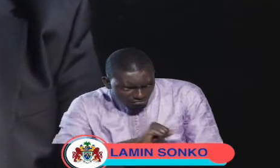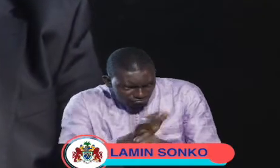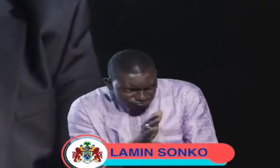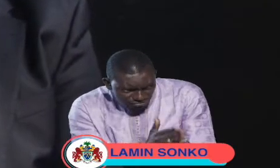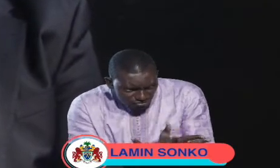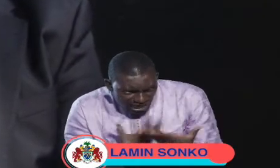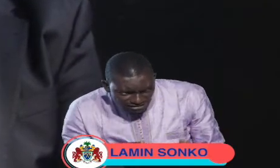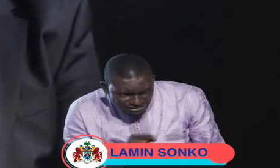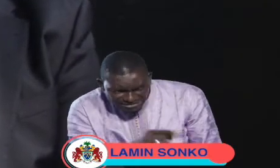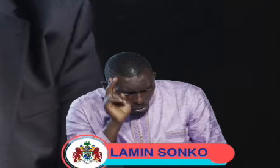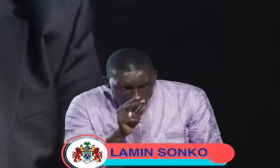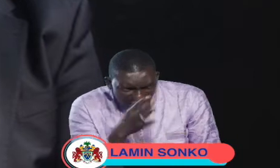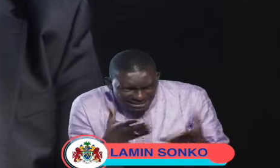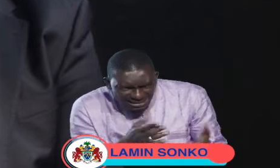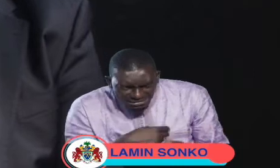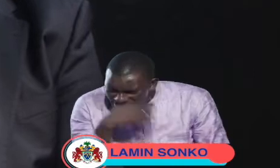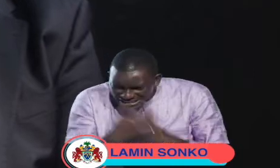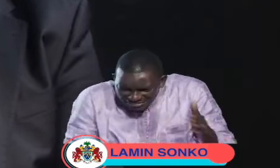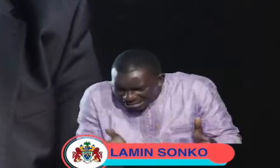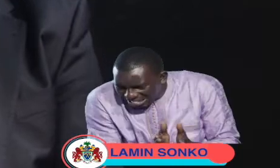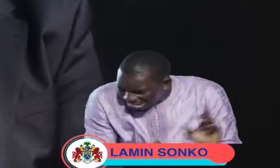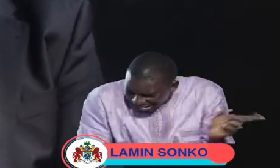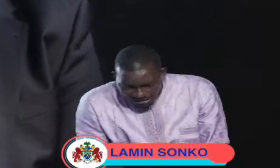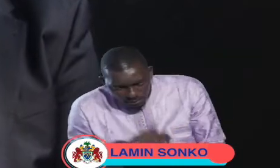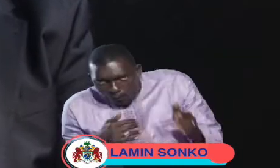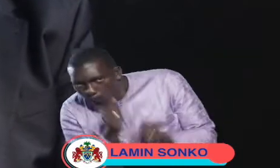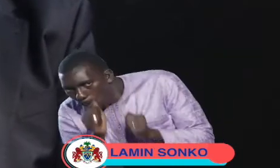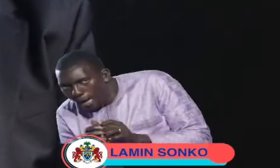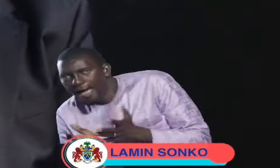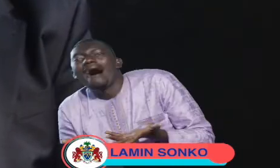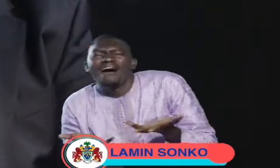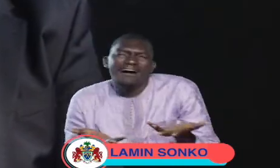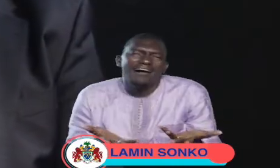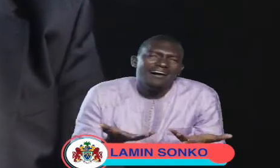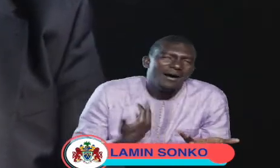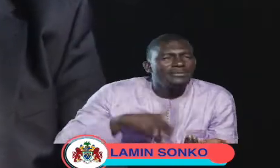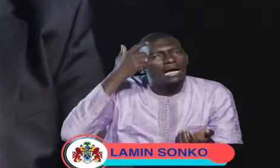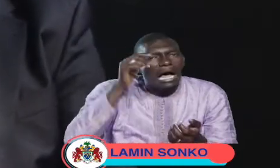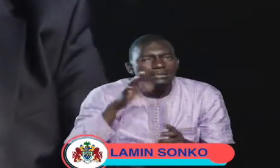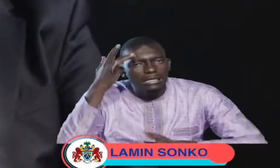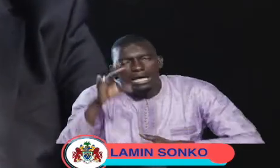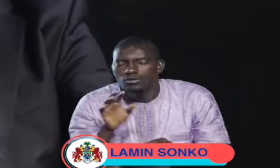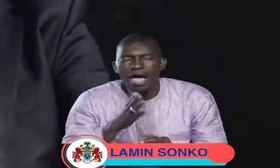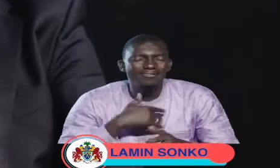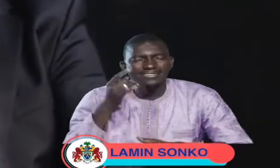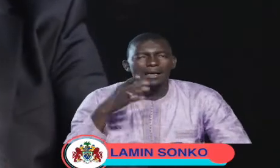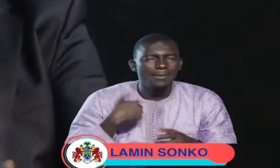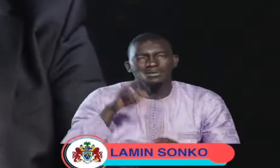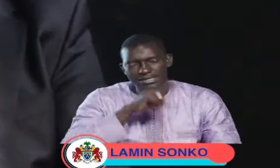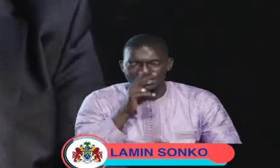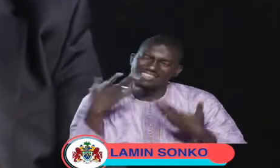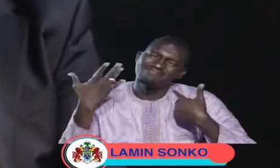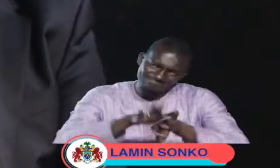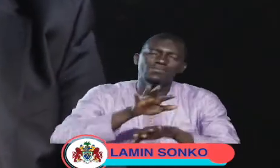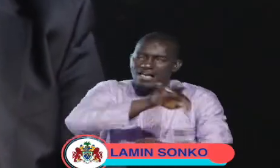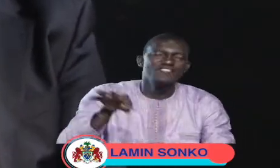xamne baynañ ko yaakar nañ ne ñun dañoo wax ni ñu ñu dañ wër amu bëm fièvre té nit ñi dañ lañ commencé di lañ bokal ci seen family